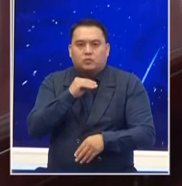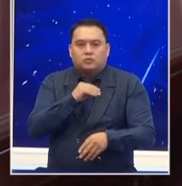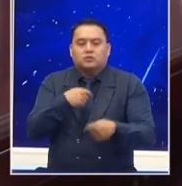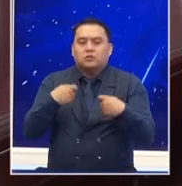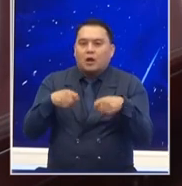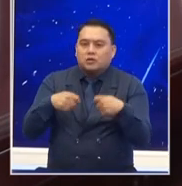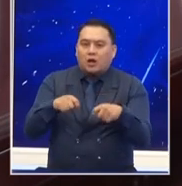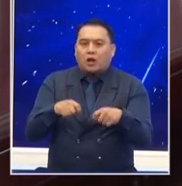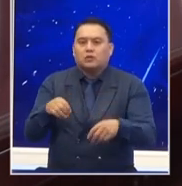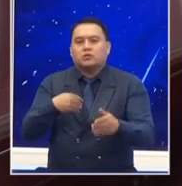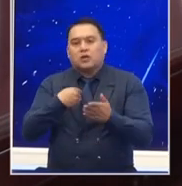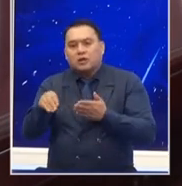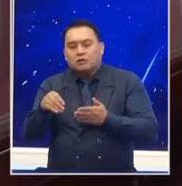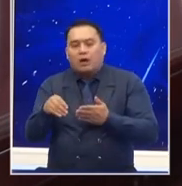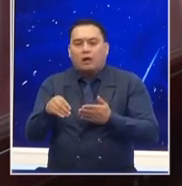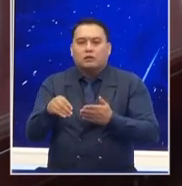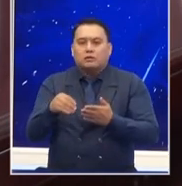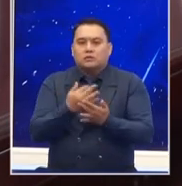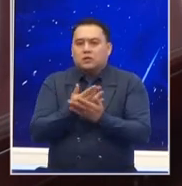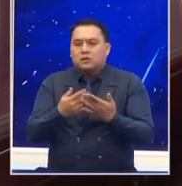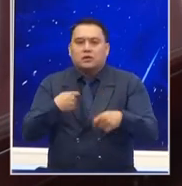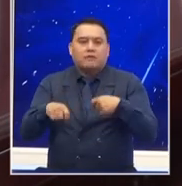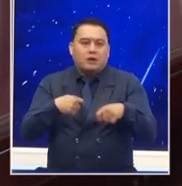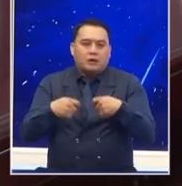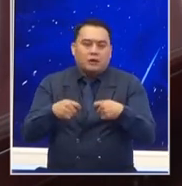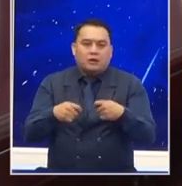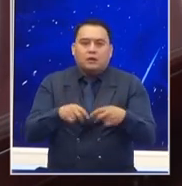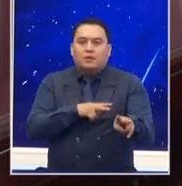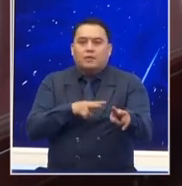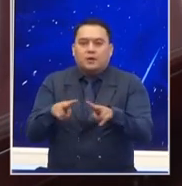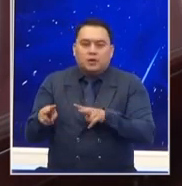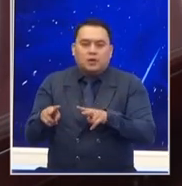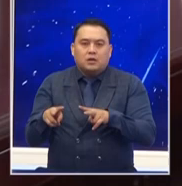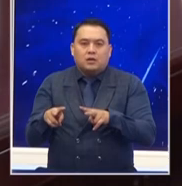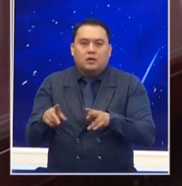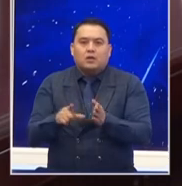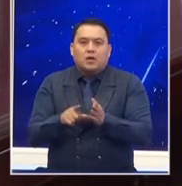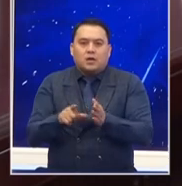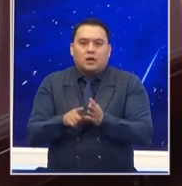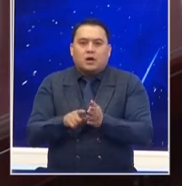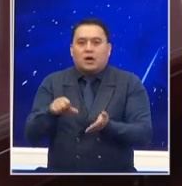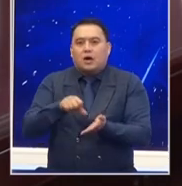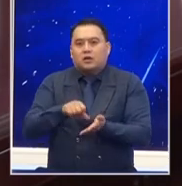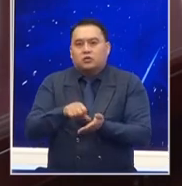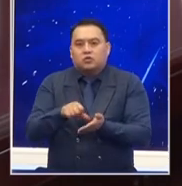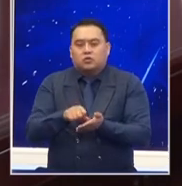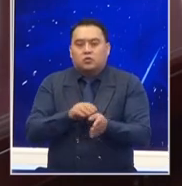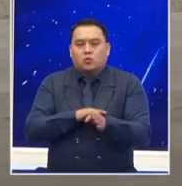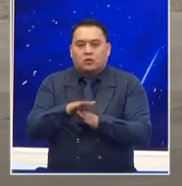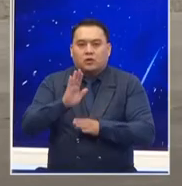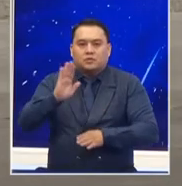сатылған товарларға, сатып алған товарларына тиісті мониторингті салық төлеушілердің қатысуынсыз іске